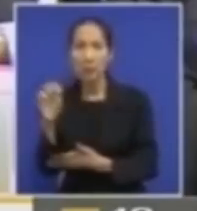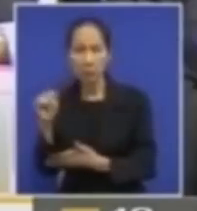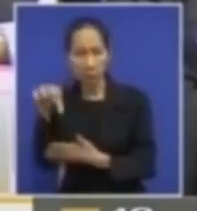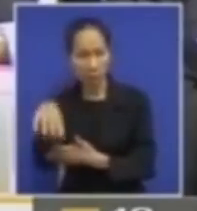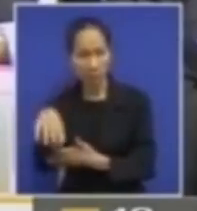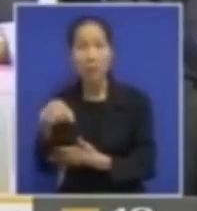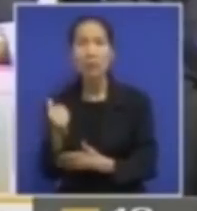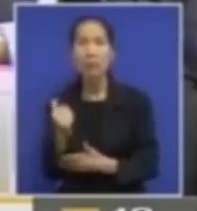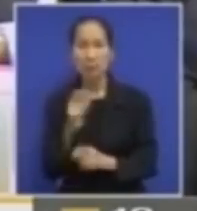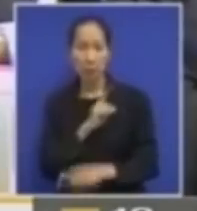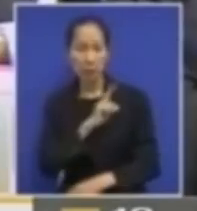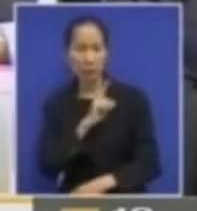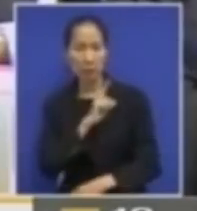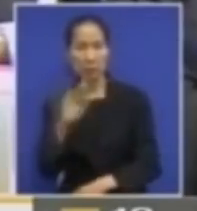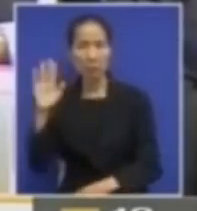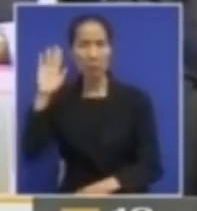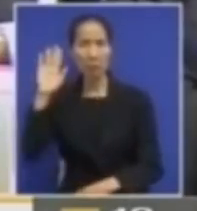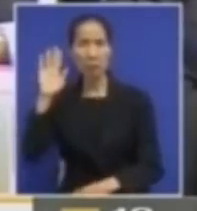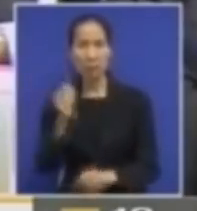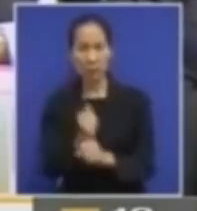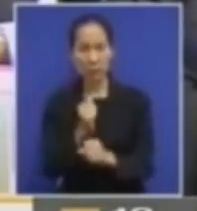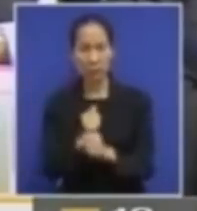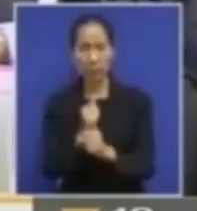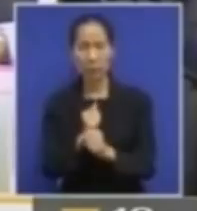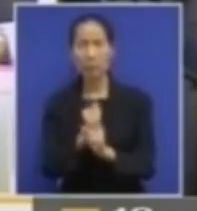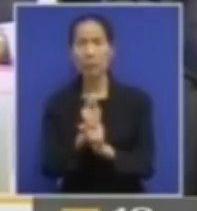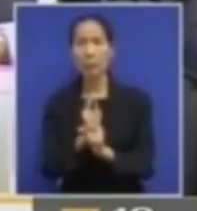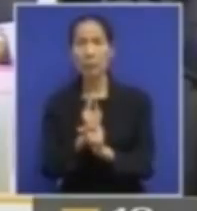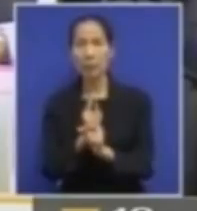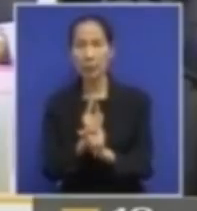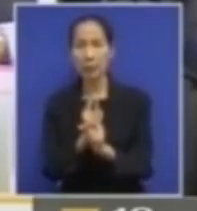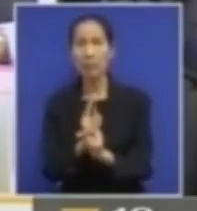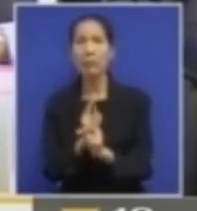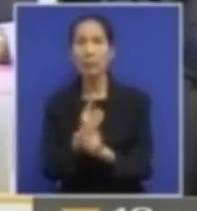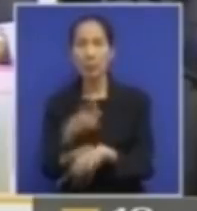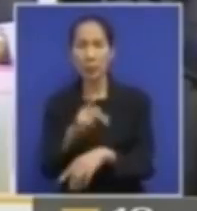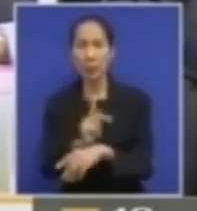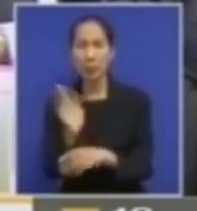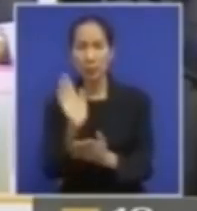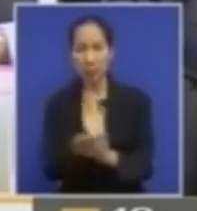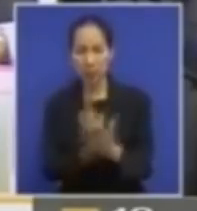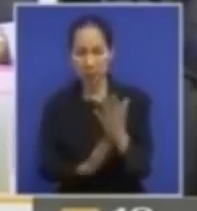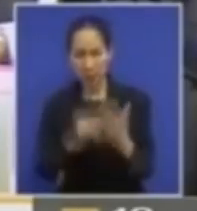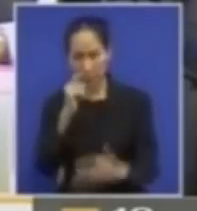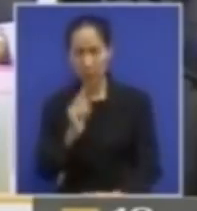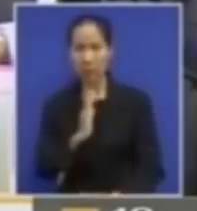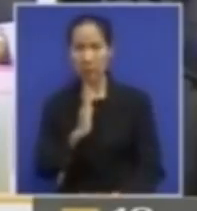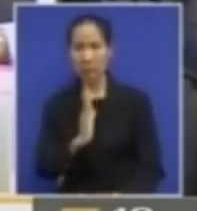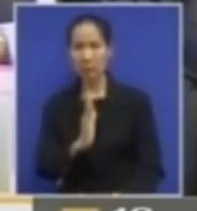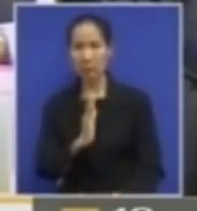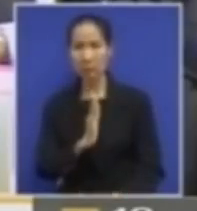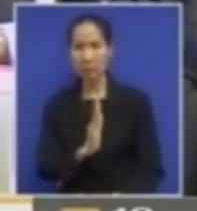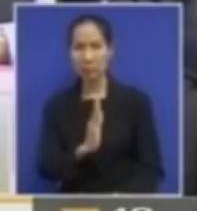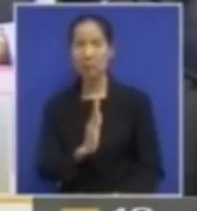าที่จะปฏิบัติหน้าที่ด้วยความซื่อสัตย์สุจริตเพื่อประโยชน์ประเทศชาติและประชาชน